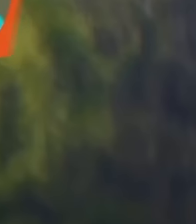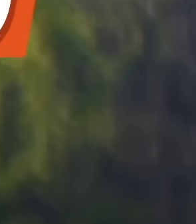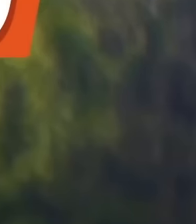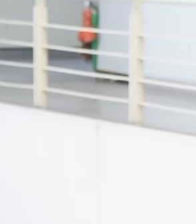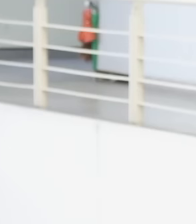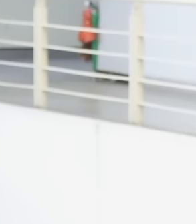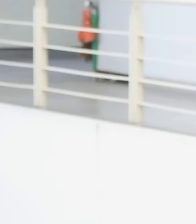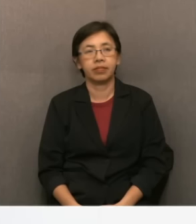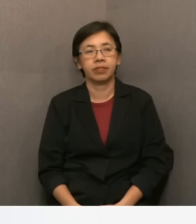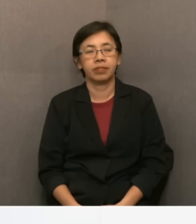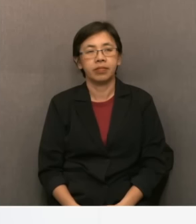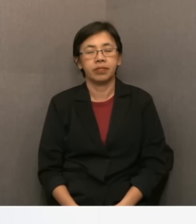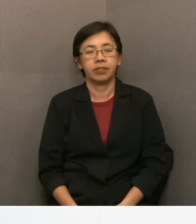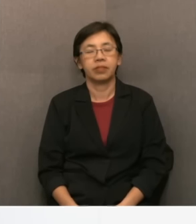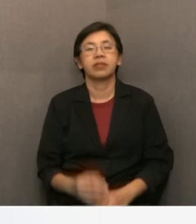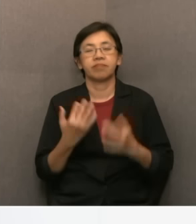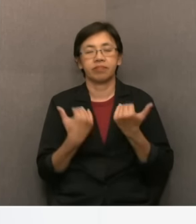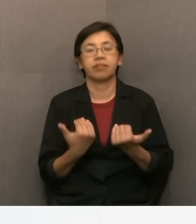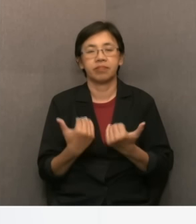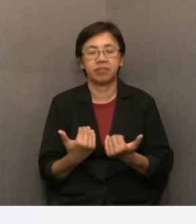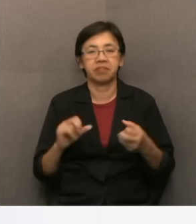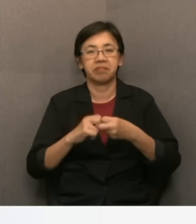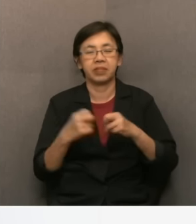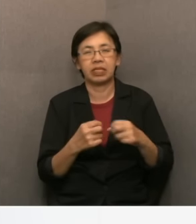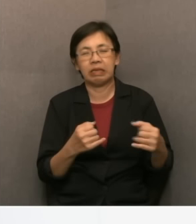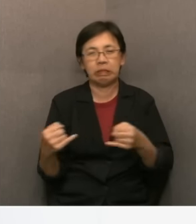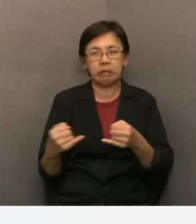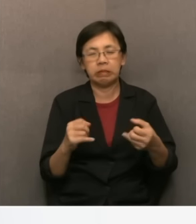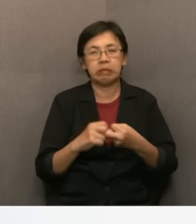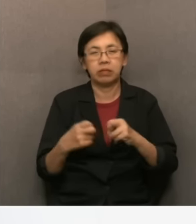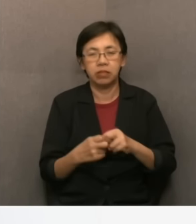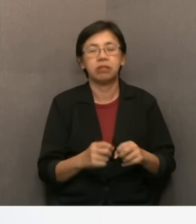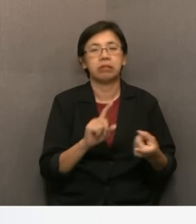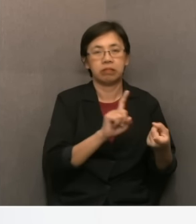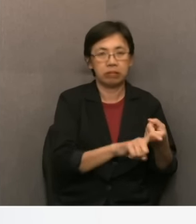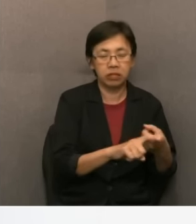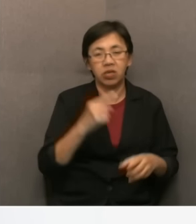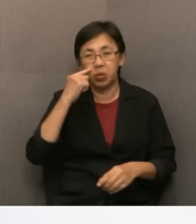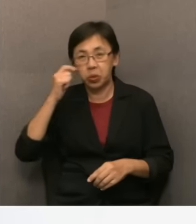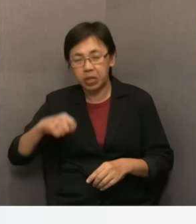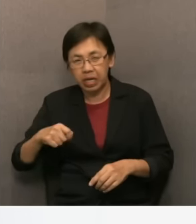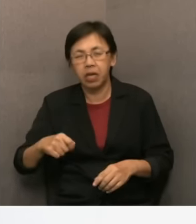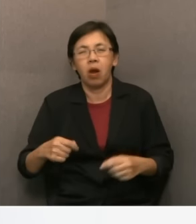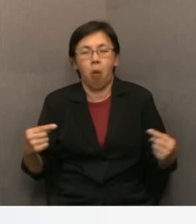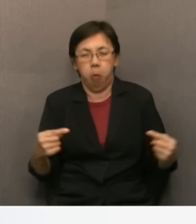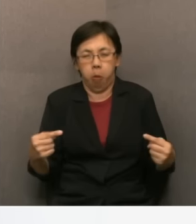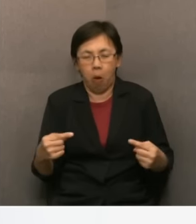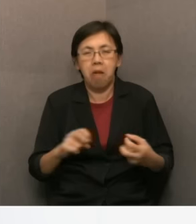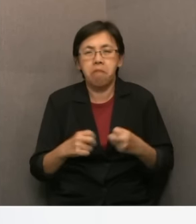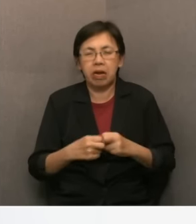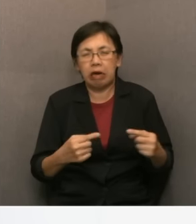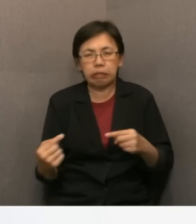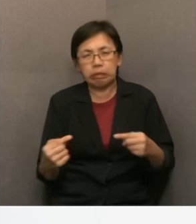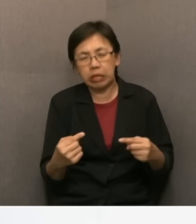ค่ะในตอนนี้ต้องยอมรับครับว่าความขัดแย้งที่เกิดขึ้นระหว่างรัสเซียกับยูเครนนั้นดูจากภาพรวมแล้วก็มีความรุนแรงเพิ่มมาก